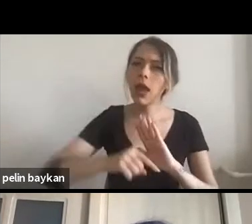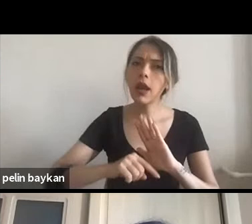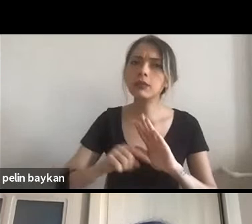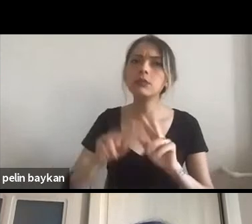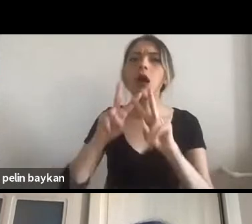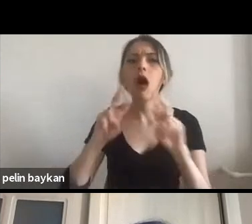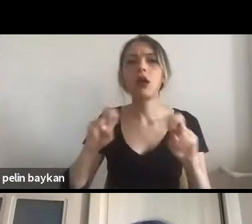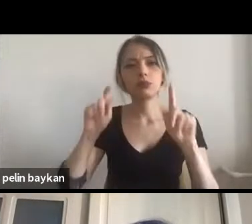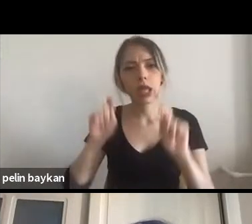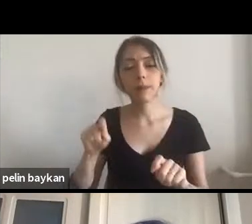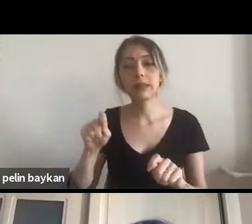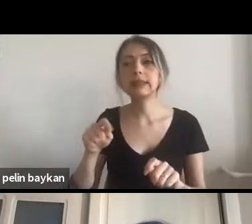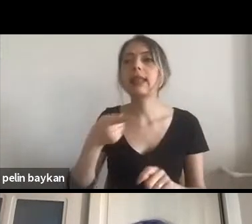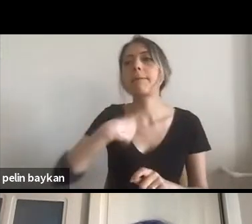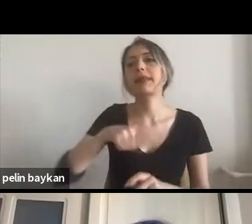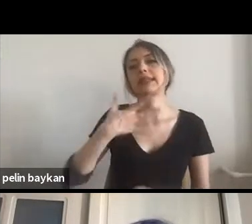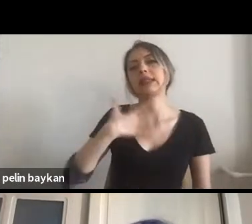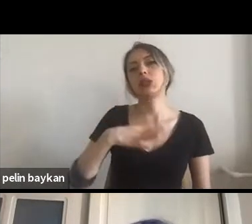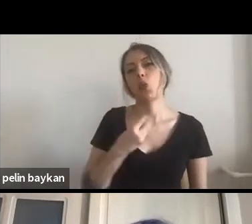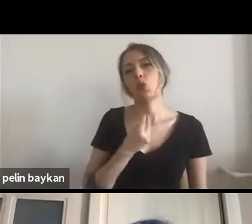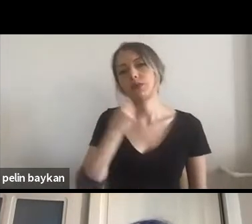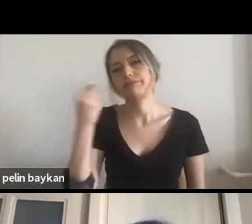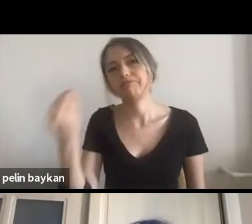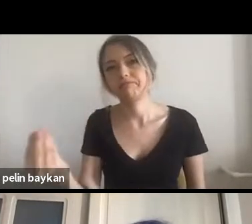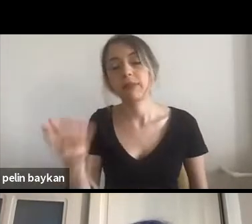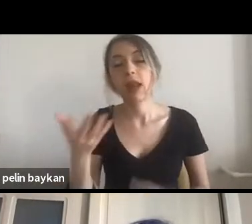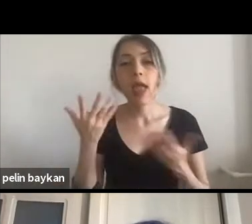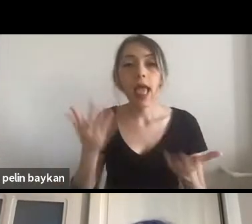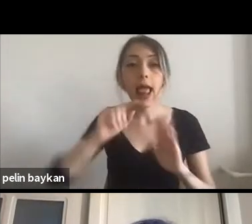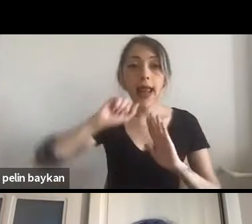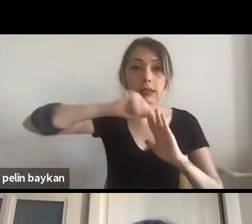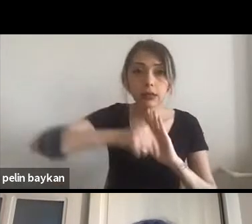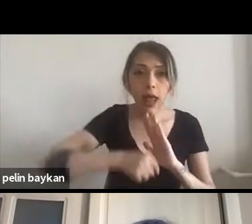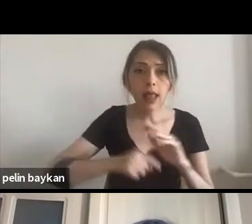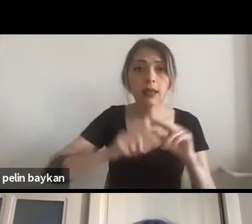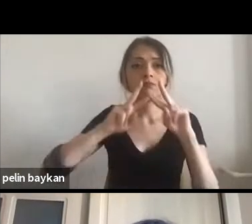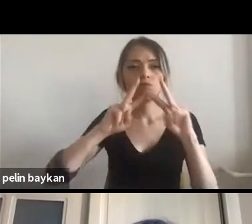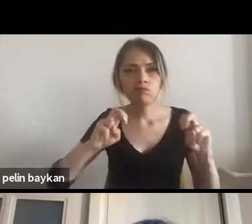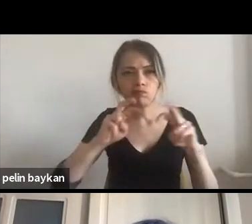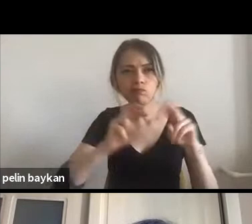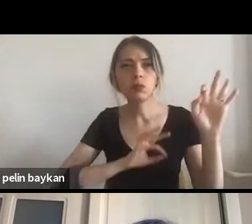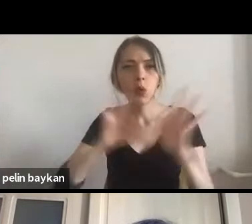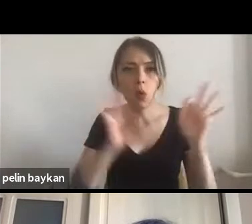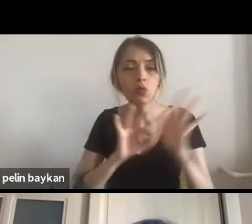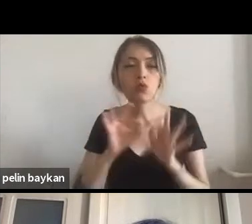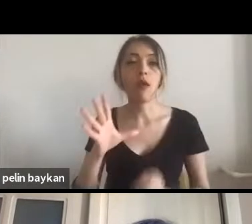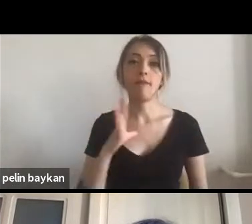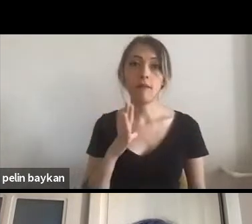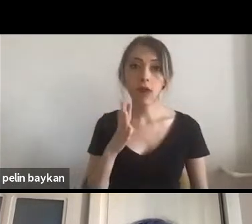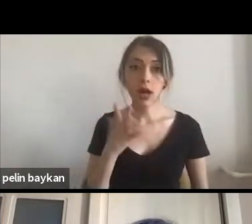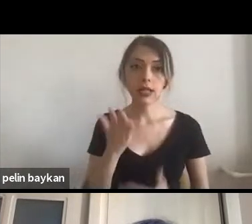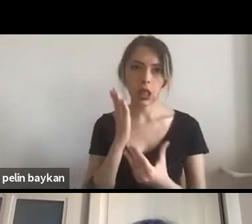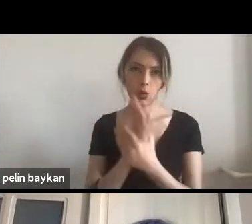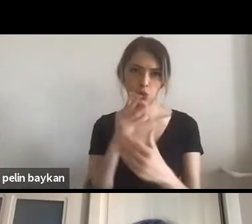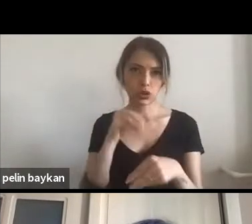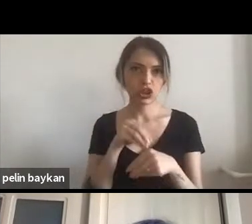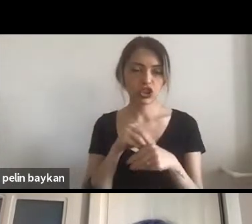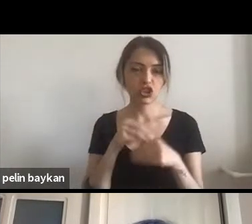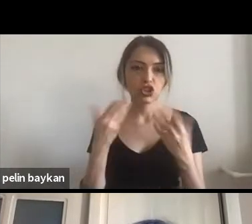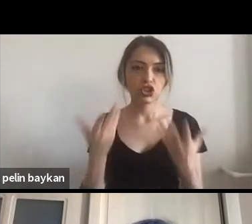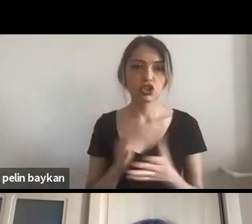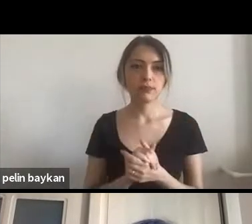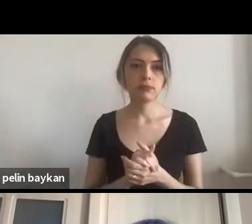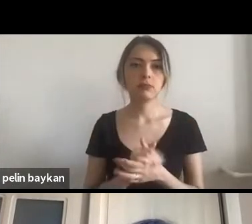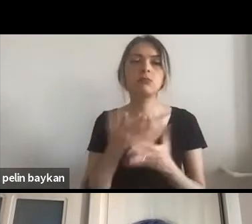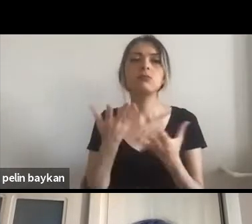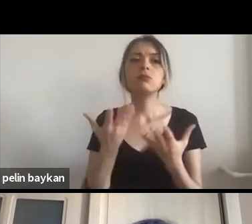İstisnai olarak bu olur. Eğer nitelikli bir izleme söz konusuysa bu dosyayla ilgili zaten